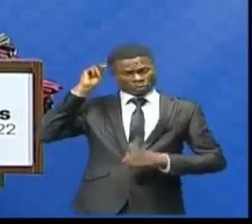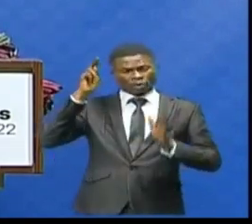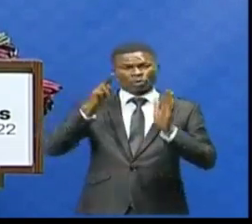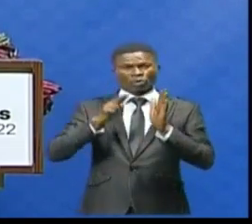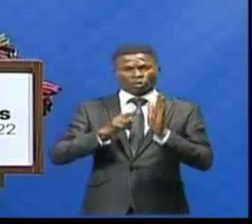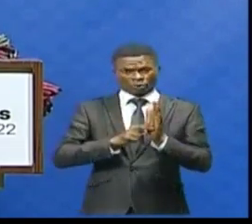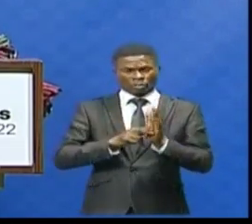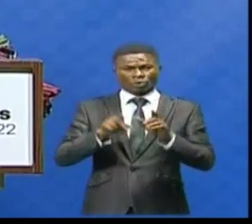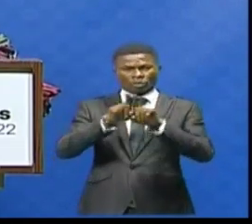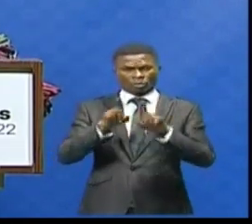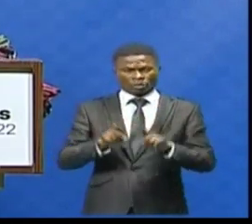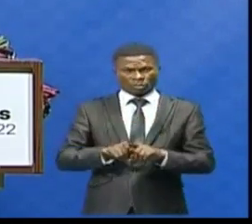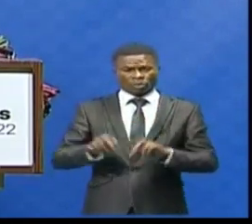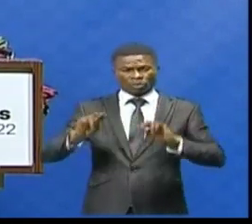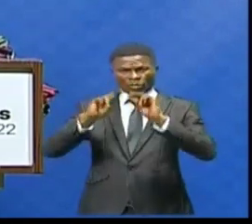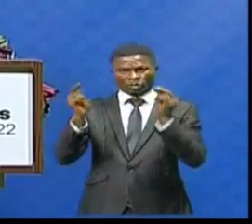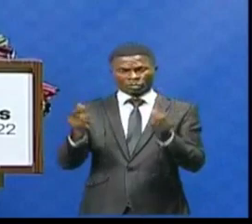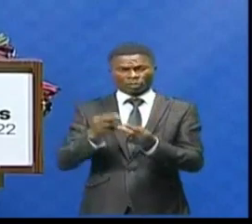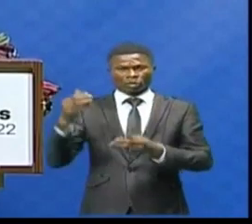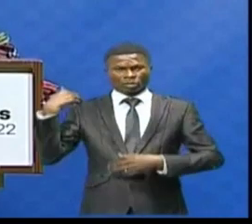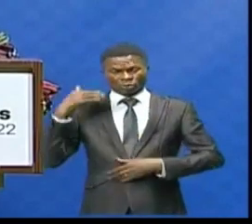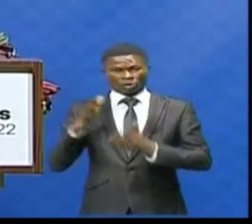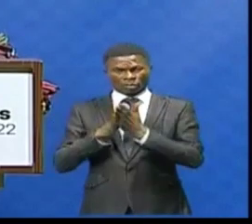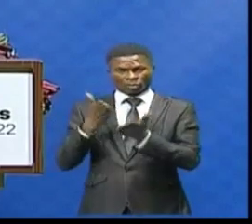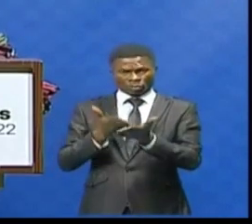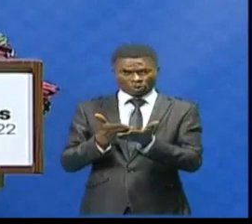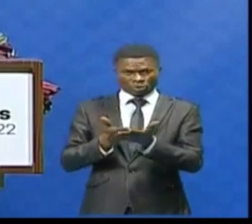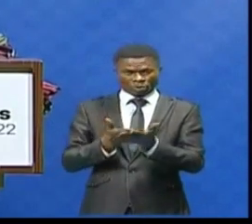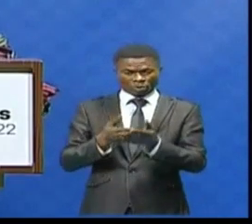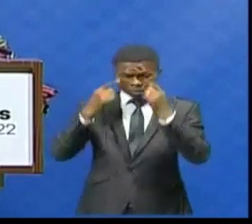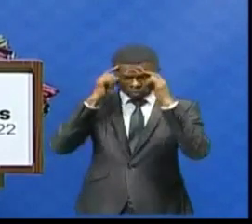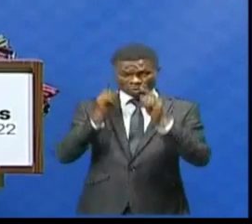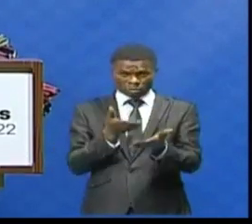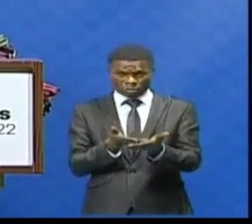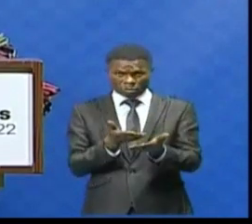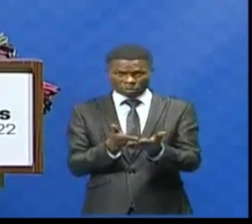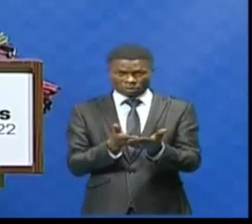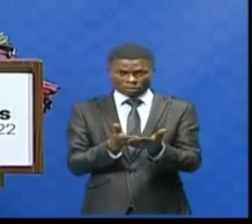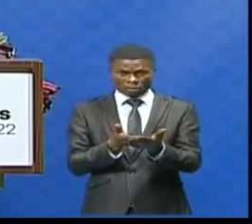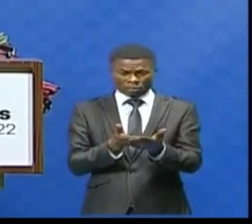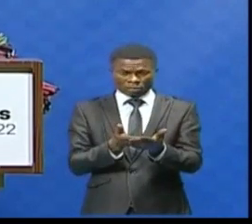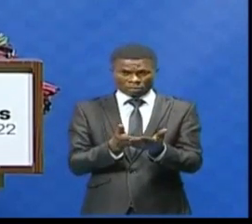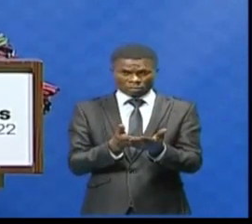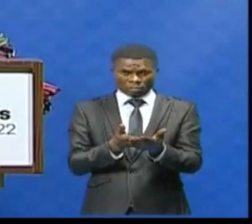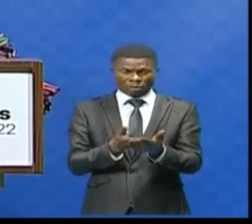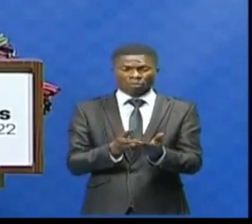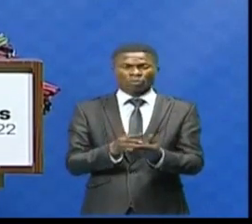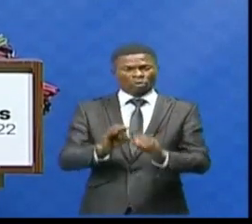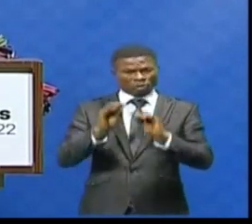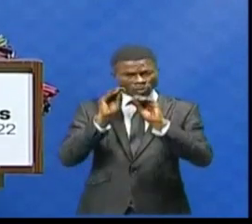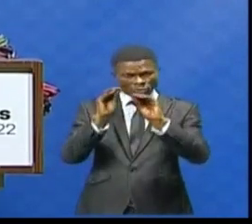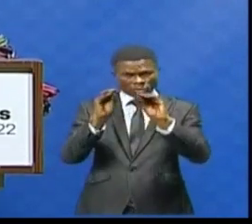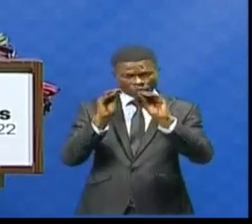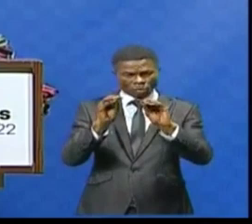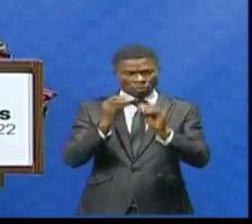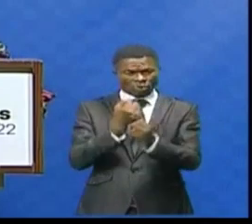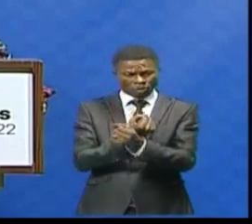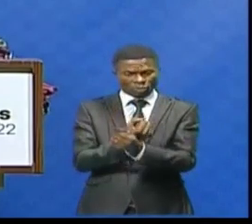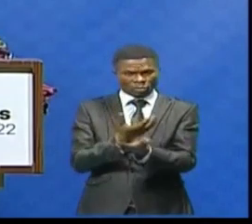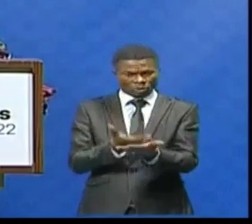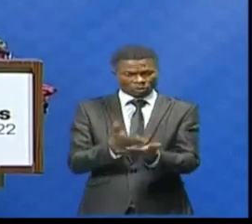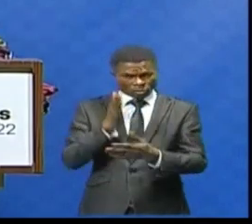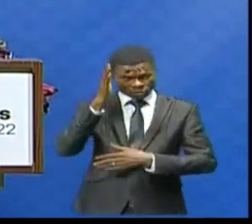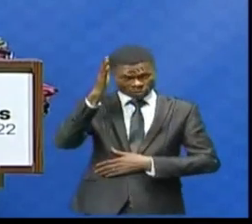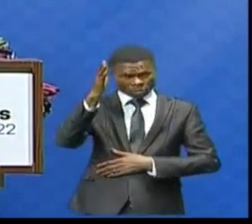ainsi que les services de l'État concerné par cette mesure seront du mal instruit à cet effet dans les tous prochains